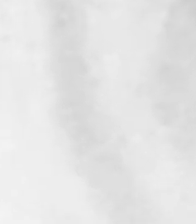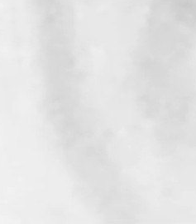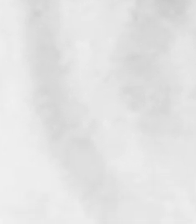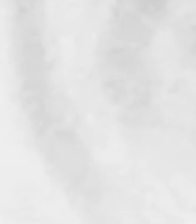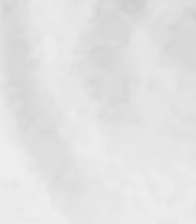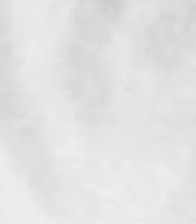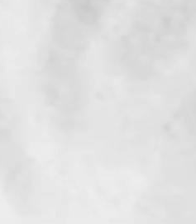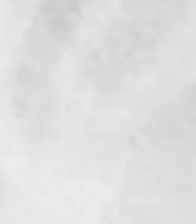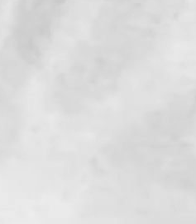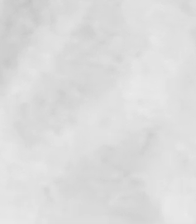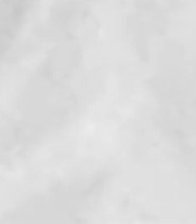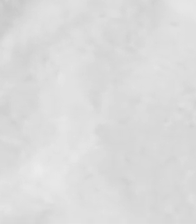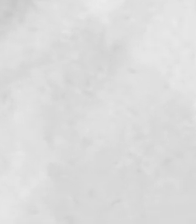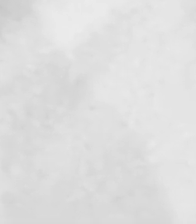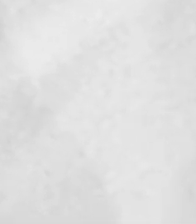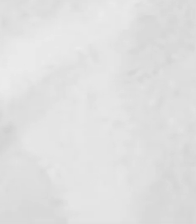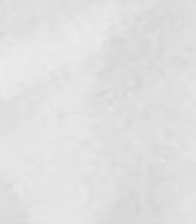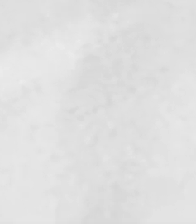ngomong-ngomong